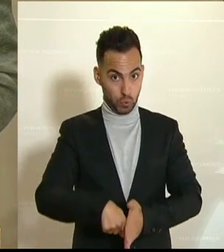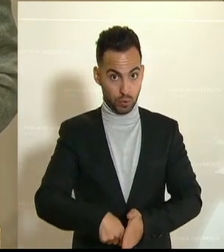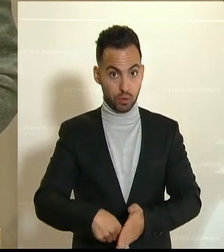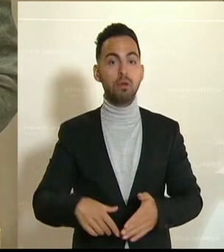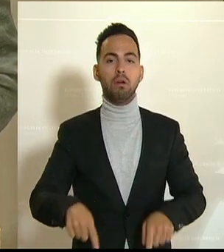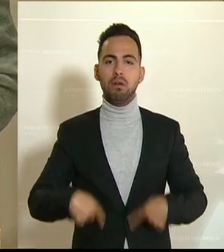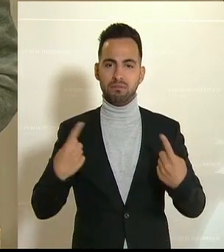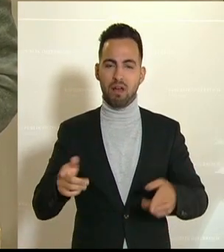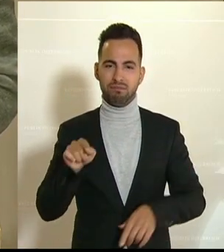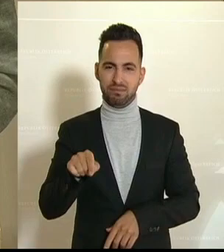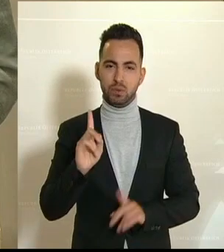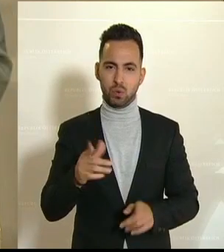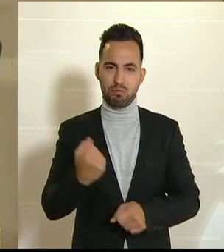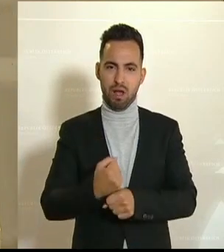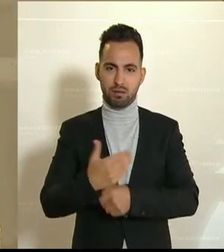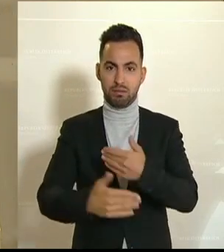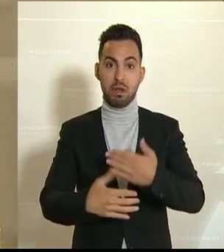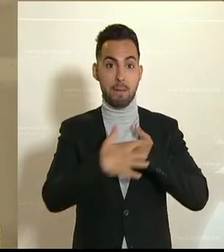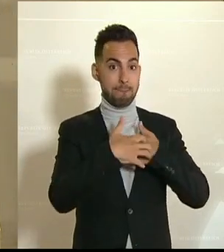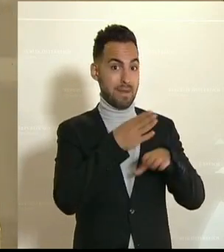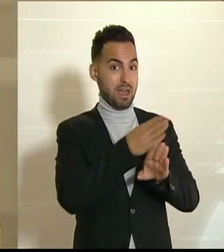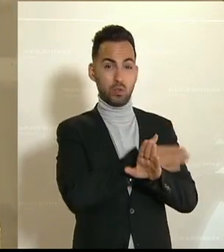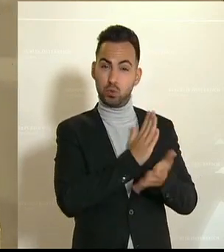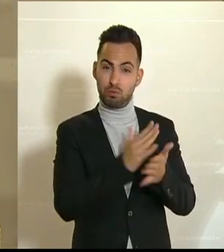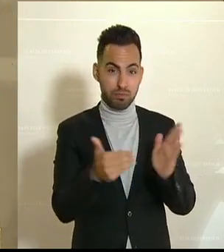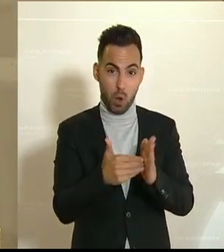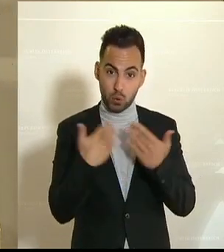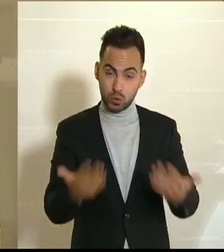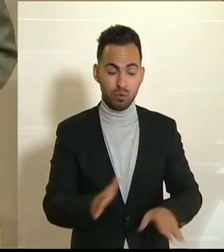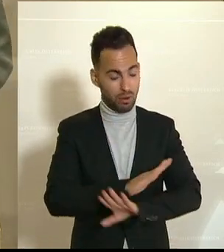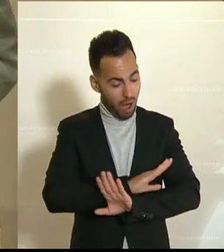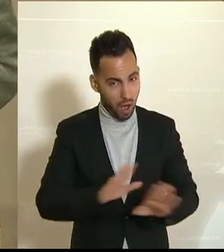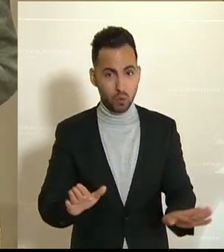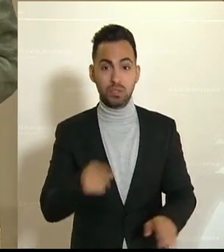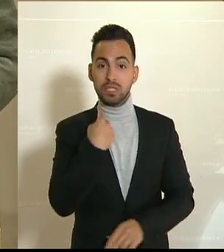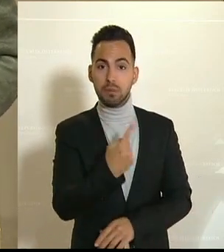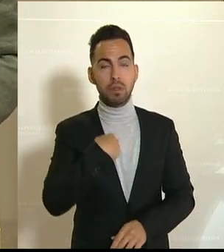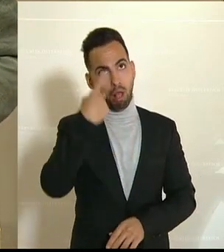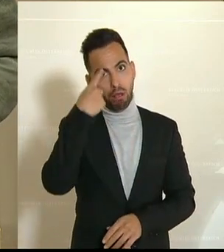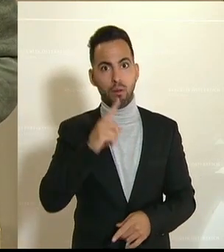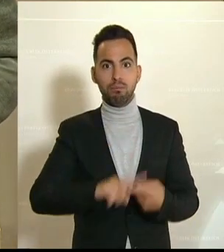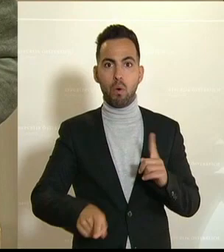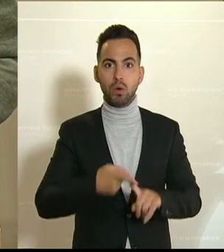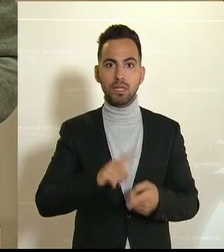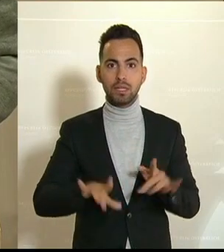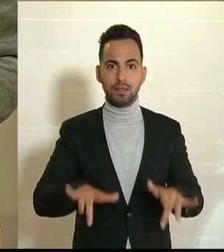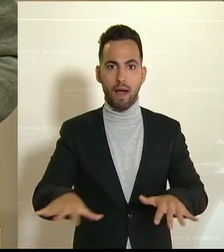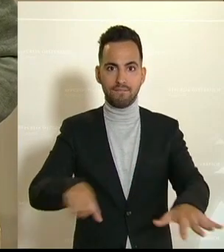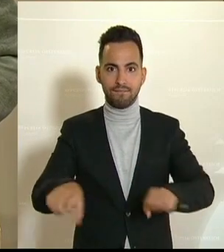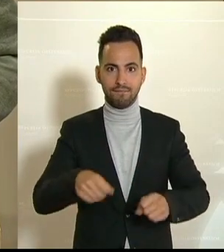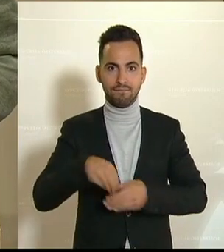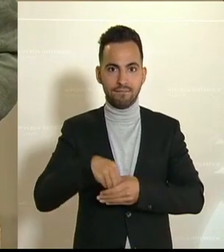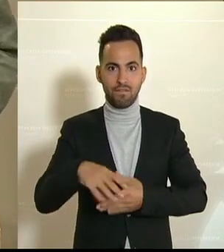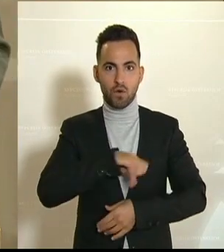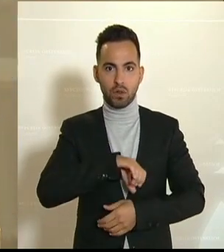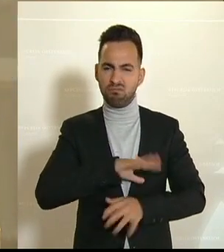dann sollten Sie das machen, was es seit März gebraucht hätte. Verabschieden Sie sich von der Politik zum Ernten der Früchte und